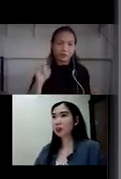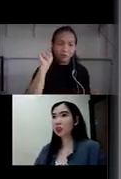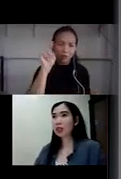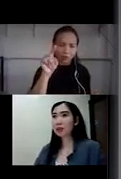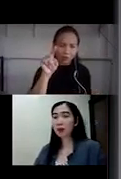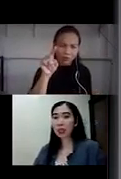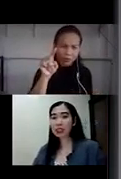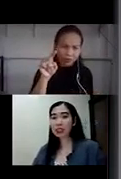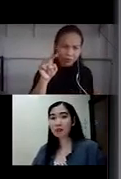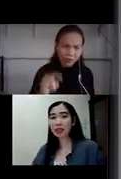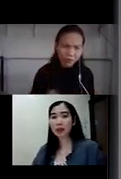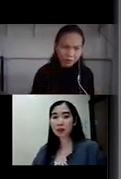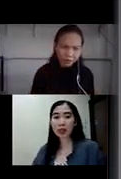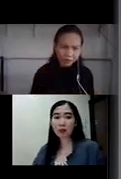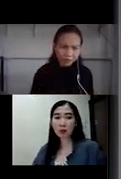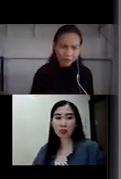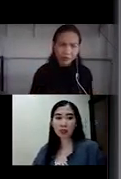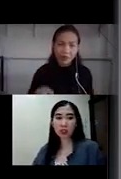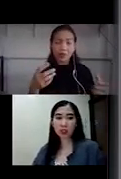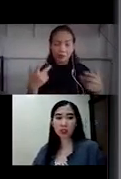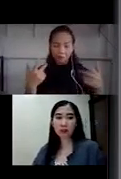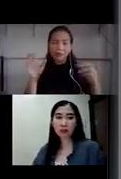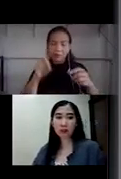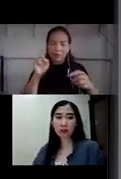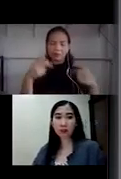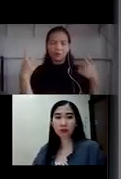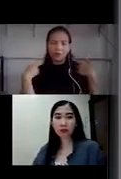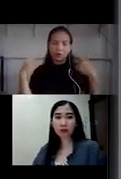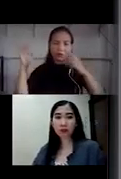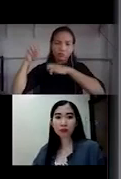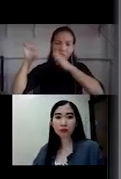Yan. So dapat po may recipient muna po kayo dito.